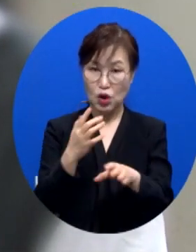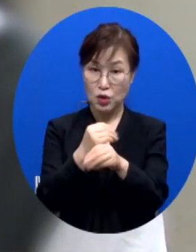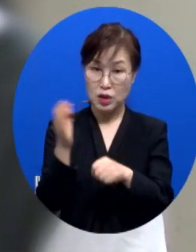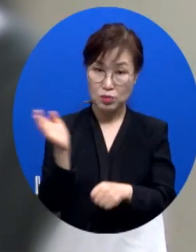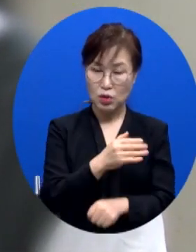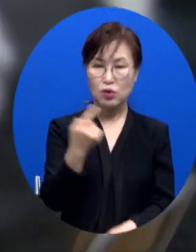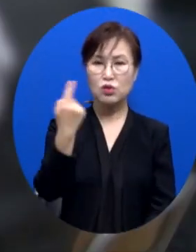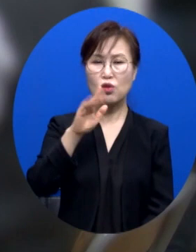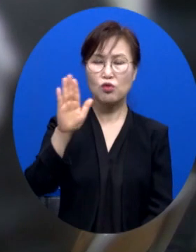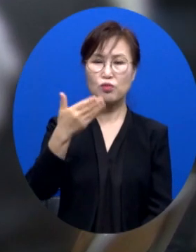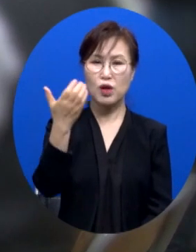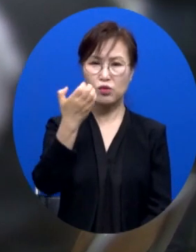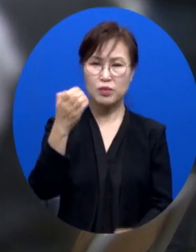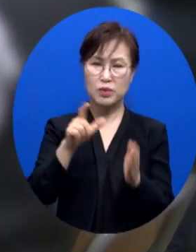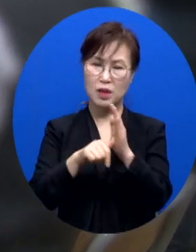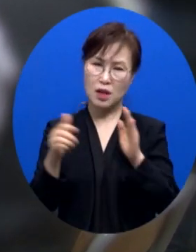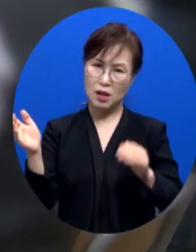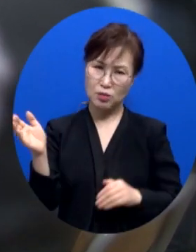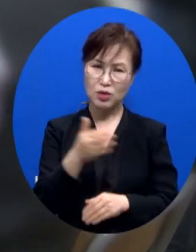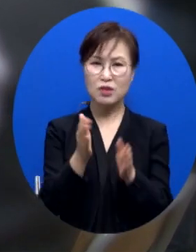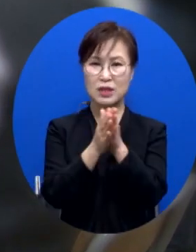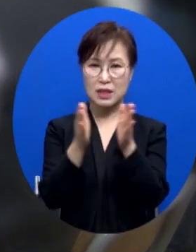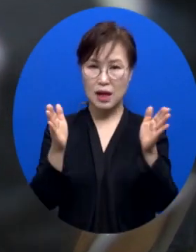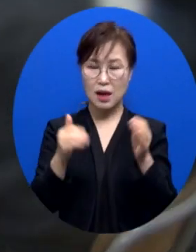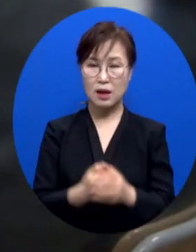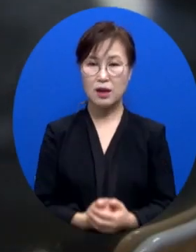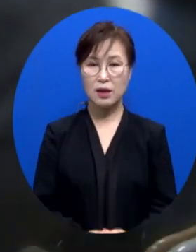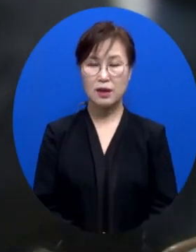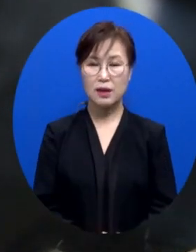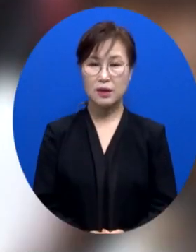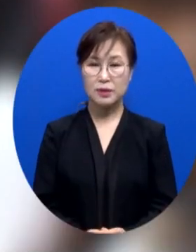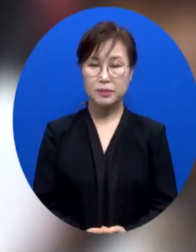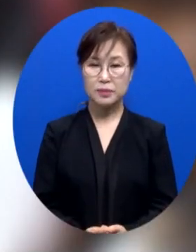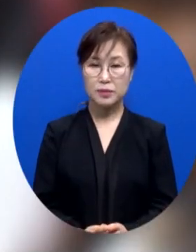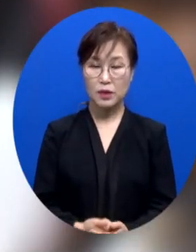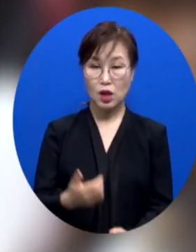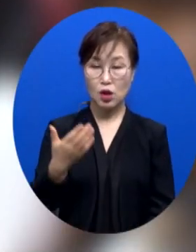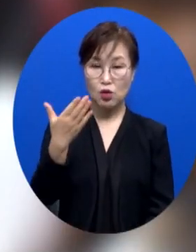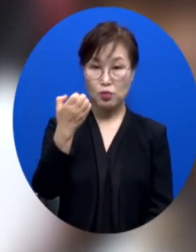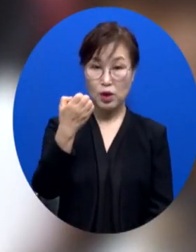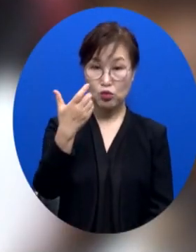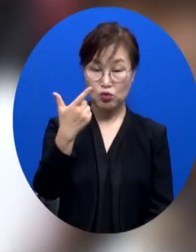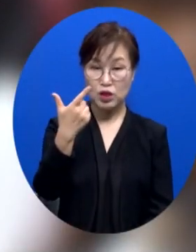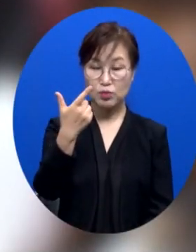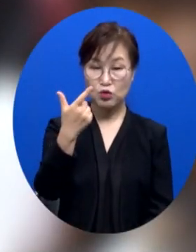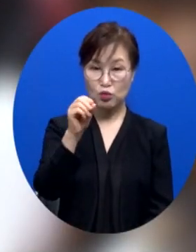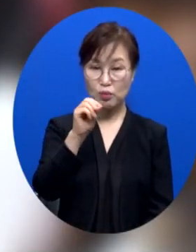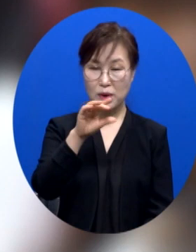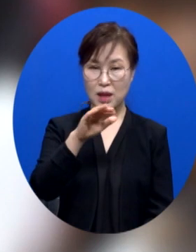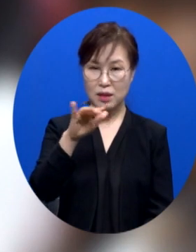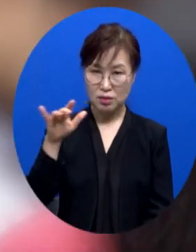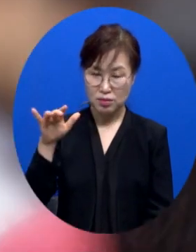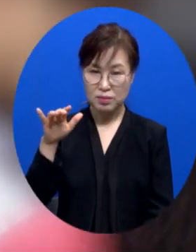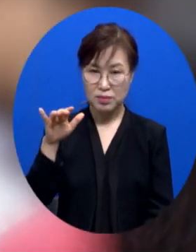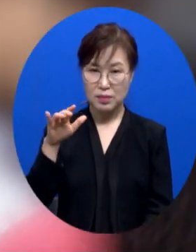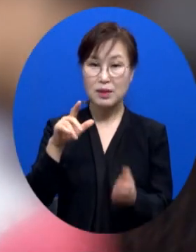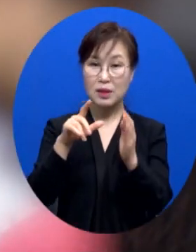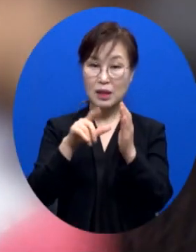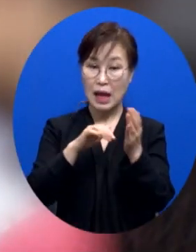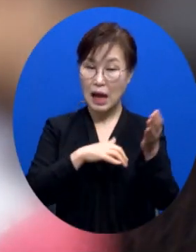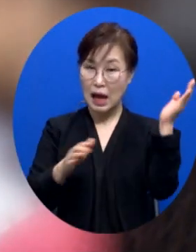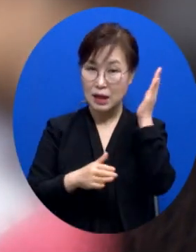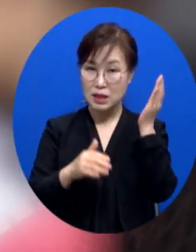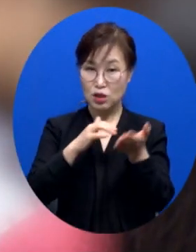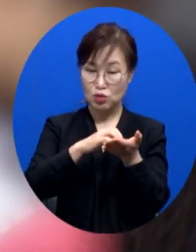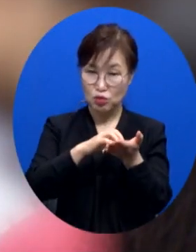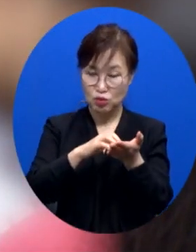1990년대부터 본격적으로 시작됐습니다. 1990년 996만 6,954명이던 학생